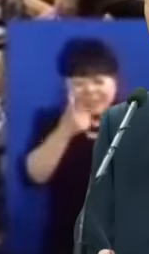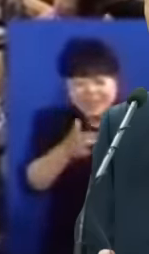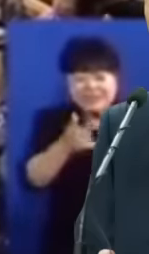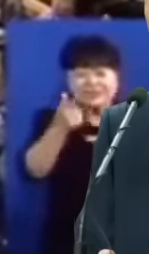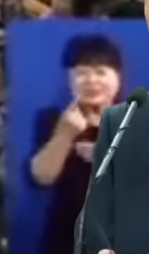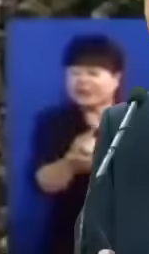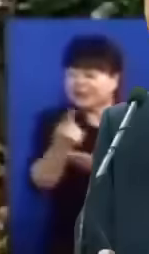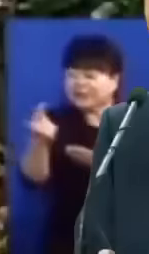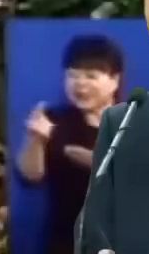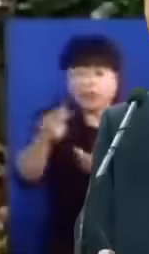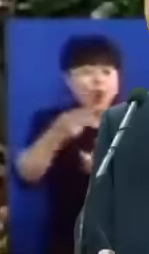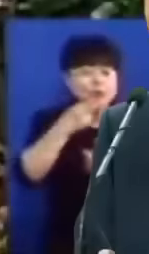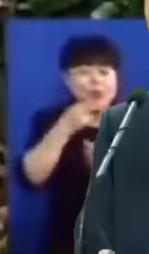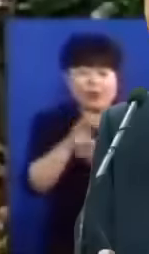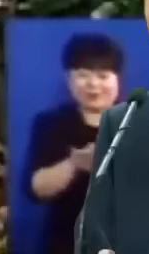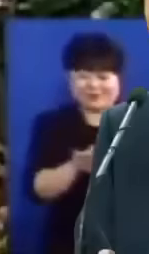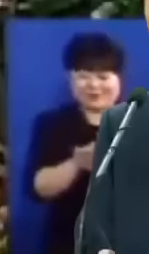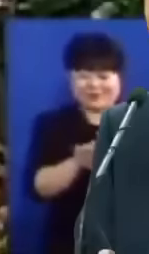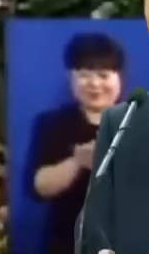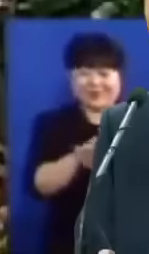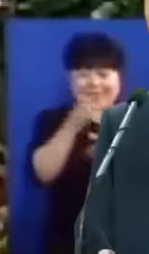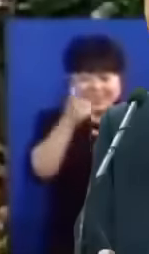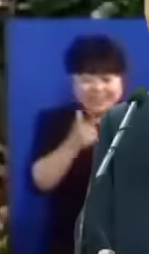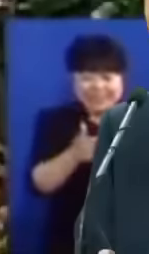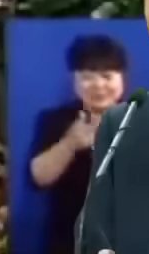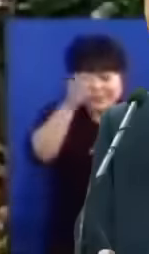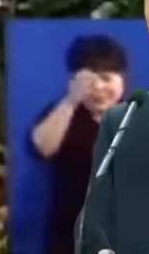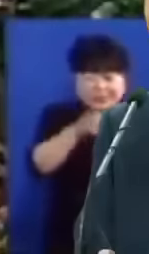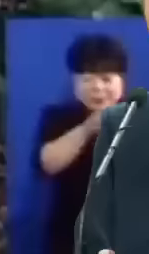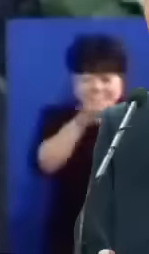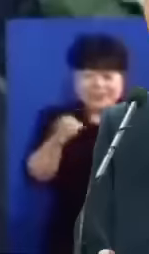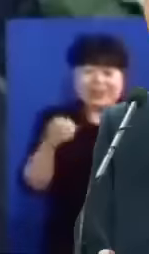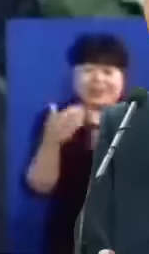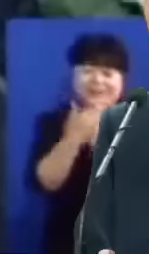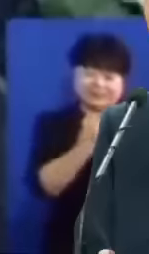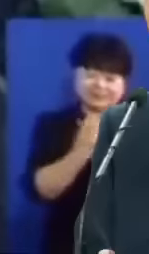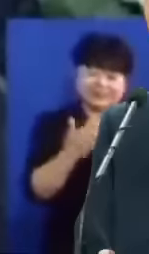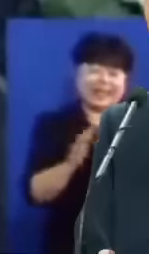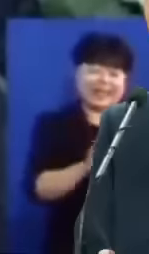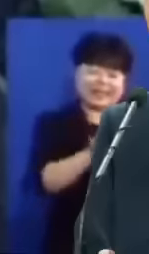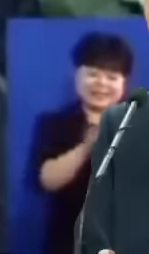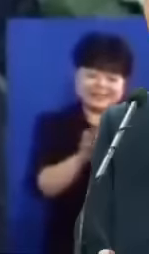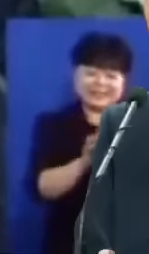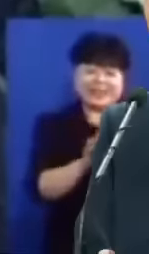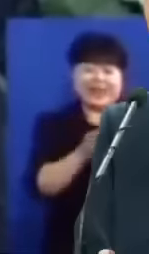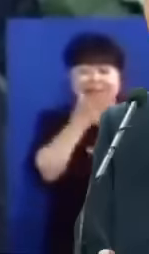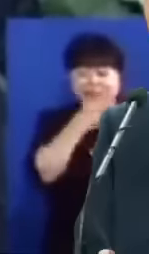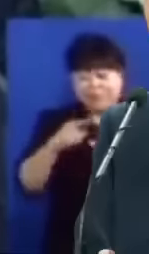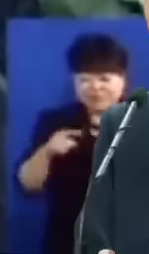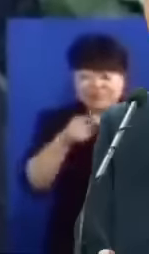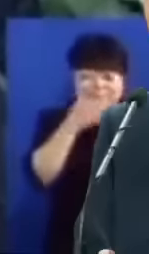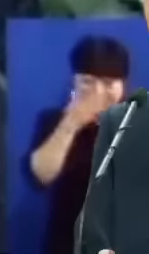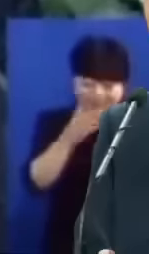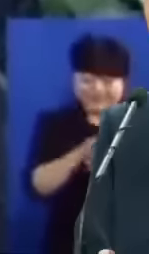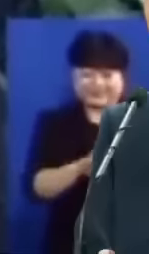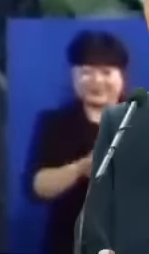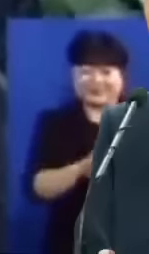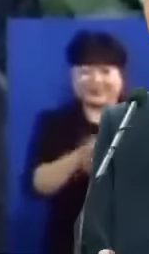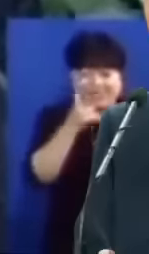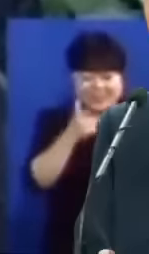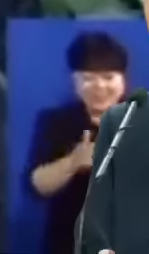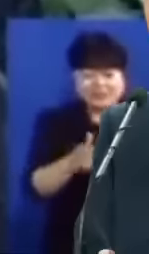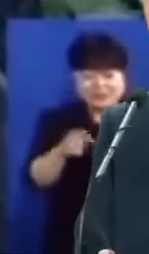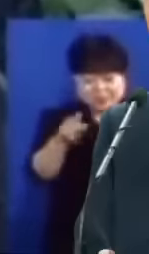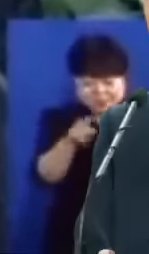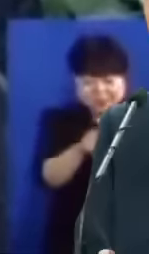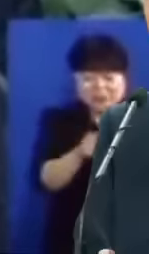예수님 떠나서는 없습니다. 예수님의 십자가의 그 큰 사랑에 의해서 행복을 누릴 수가 있는 것입니다.